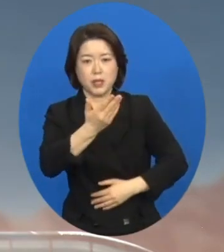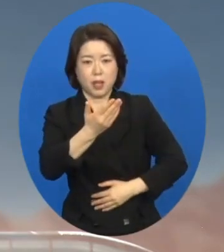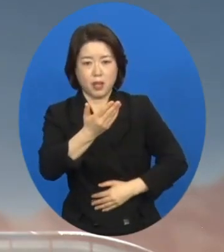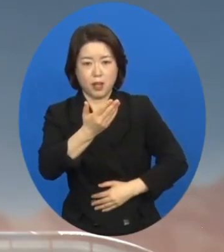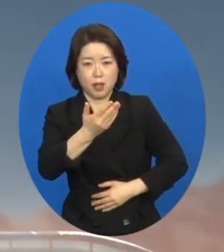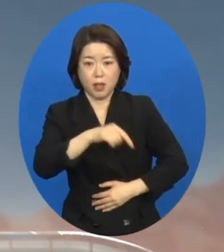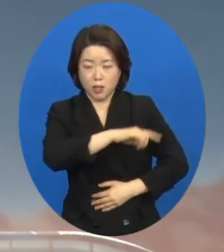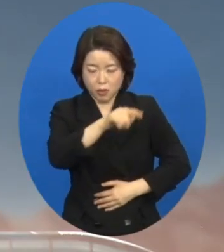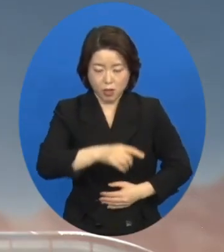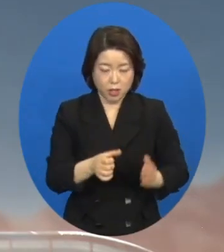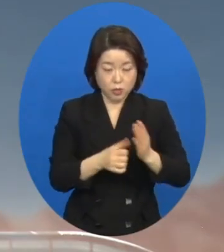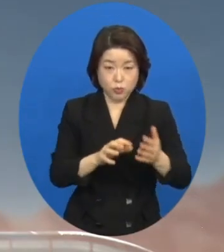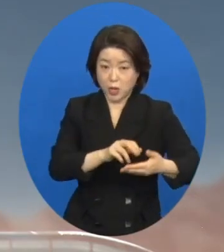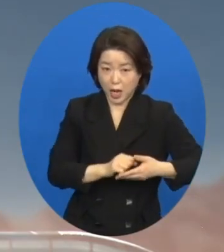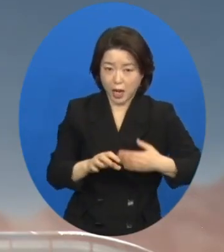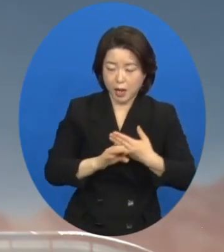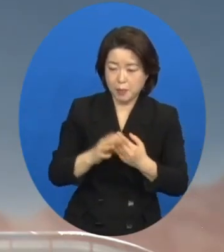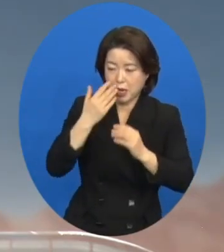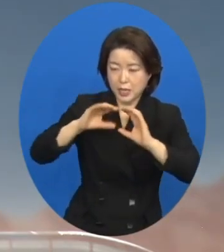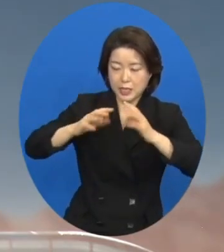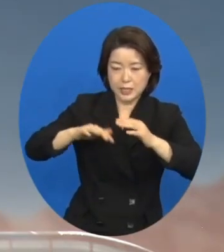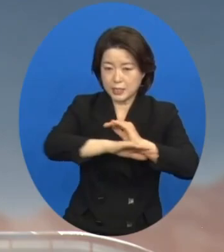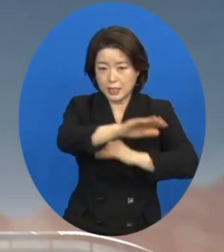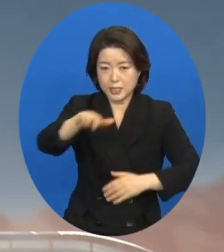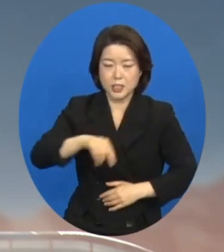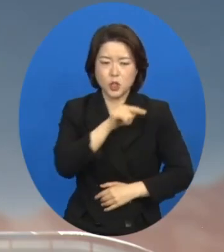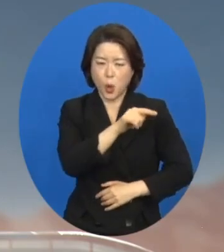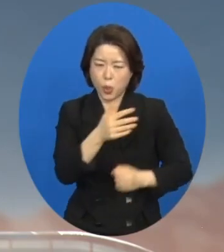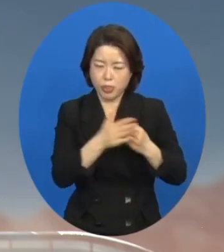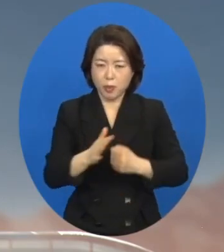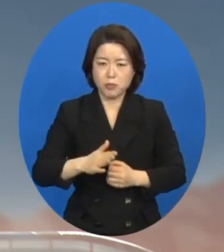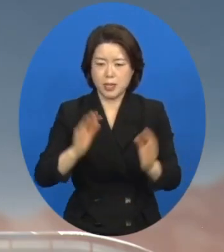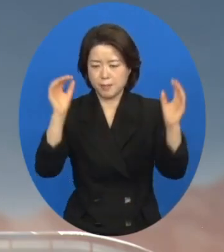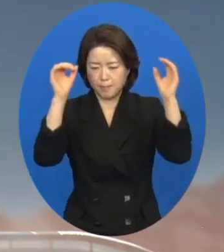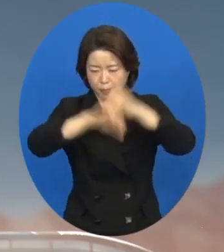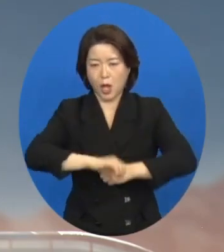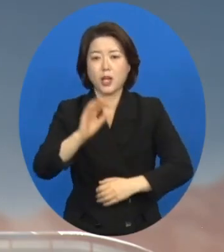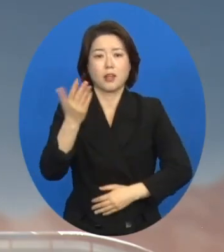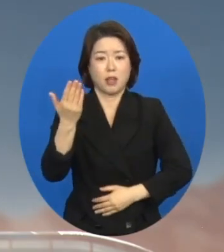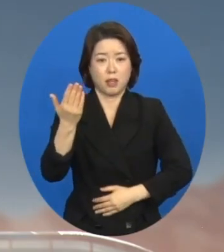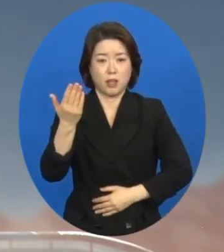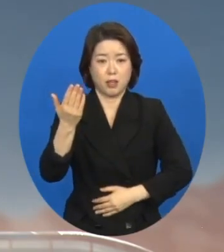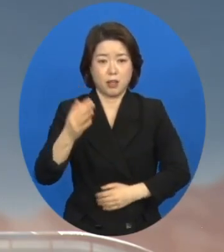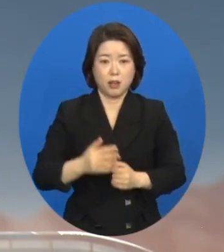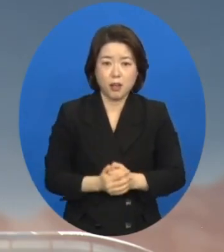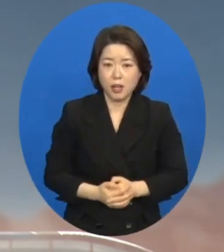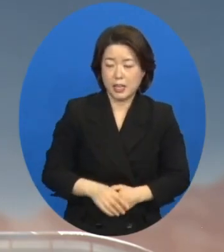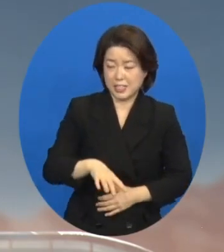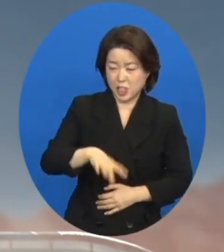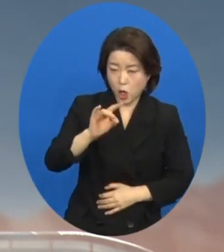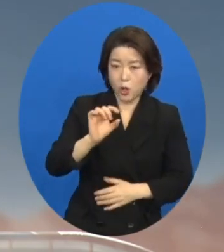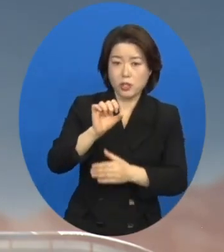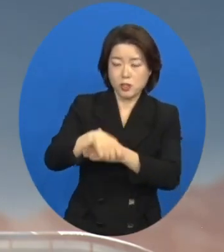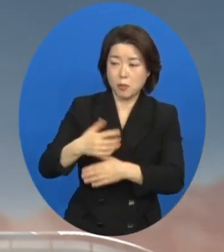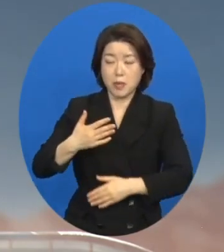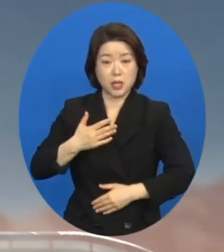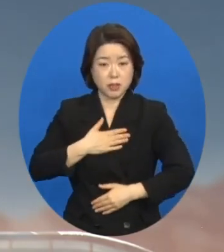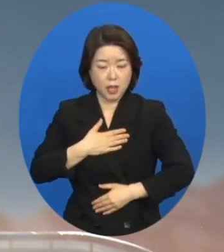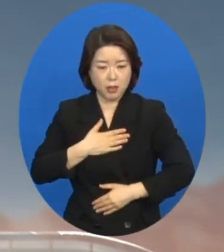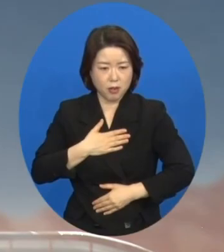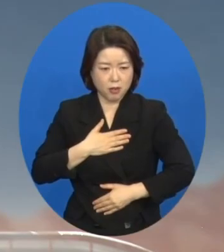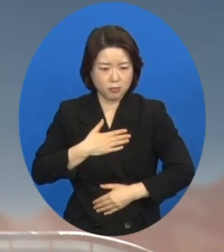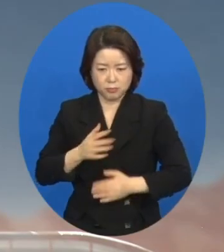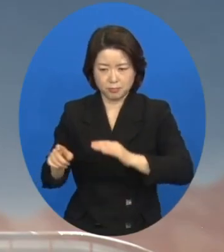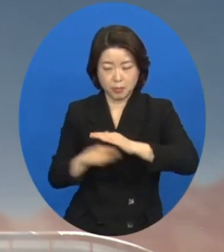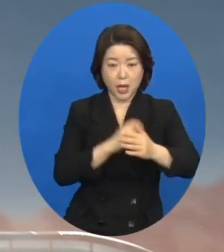제물을 갖게 되면 이스라엘 지는 너희 때문에 전멸을 당할 것이다. 첫 열매 내 것 건들지